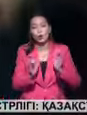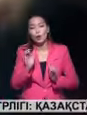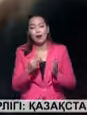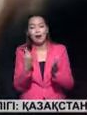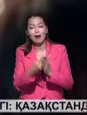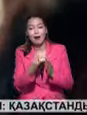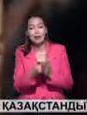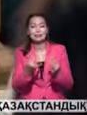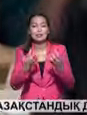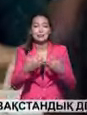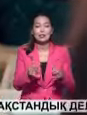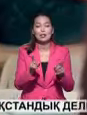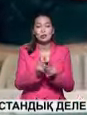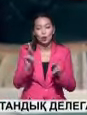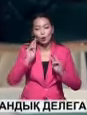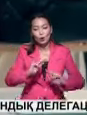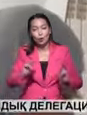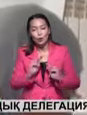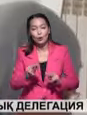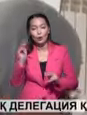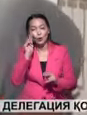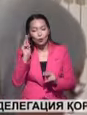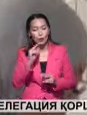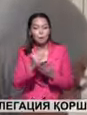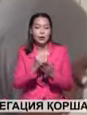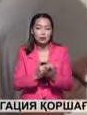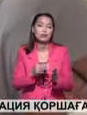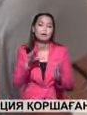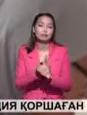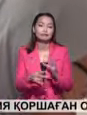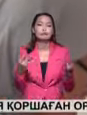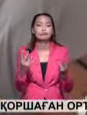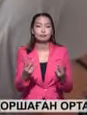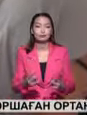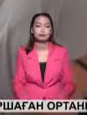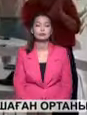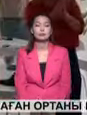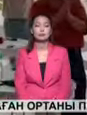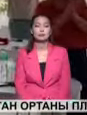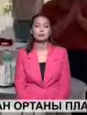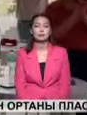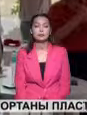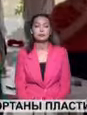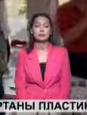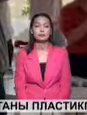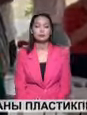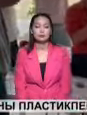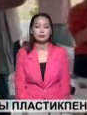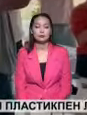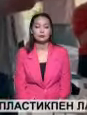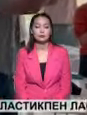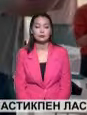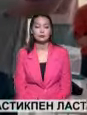және цифрлық сауаттылық негіздерін үйрететін білім бағдарламасын енгізуді ұсынды. Бақыт Қазанғапқызы, Нұркен Жалмұхан, Астана